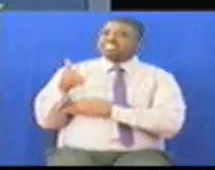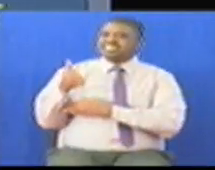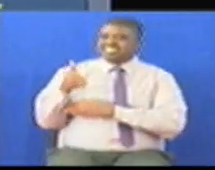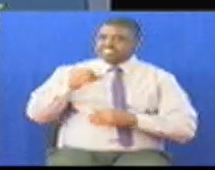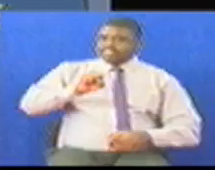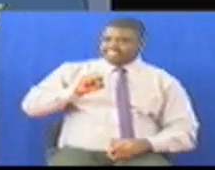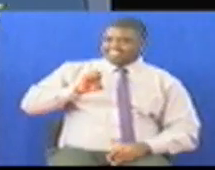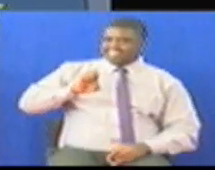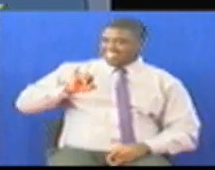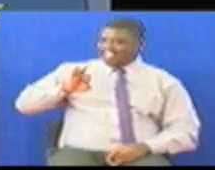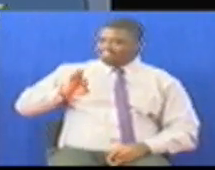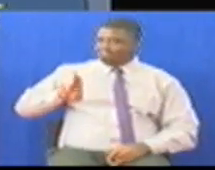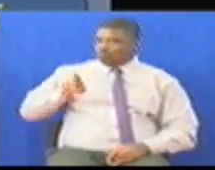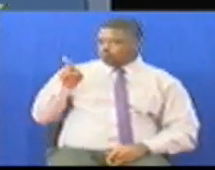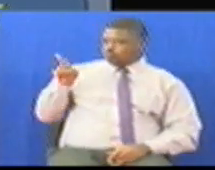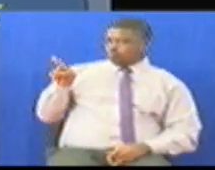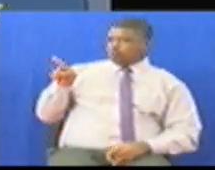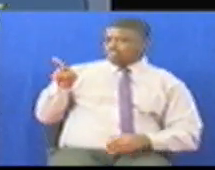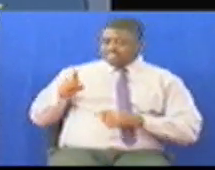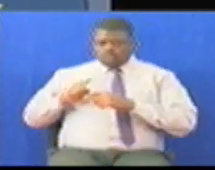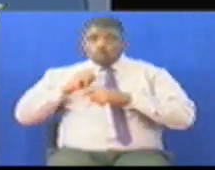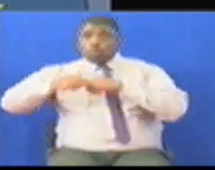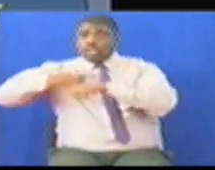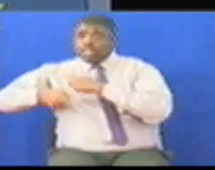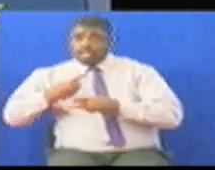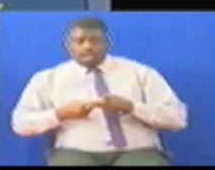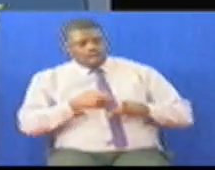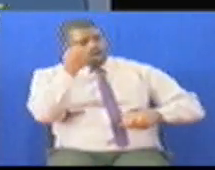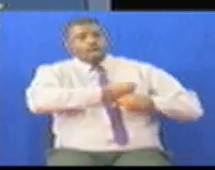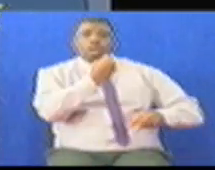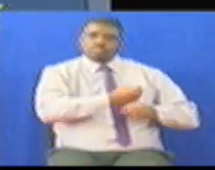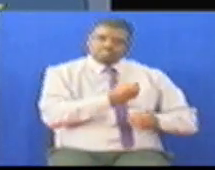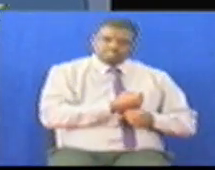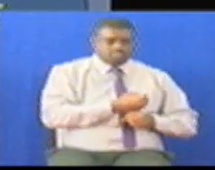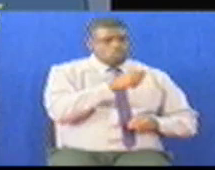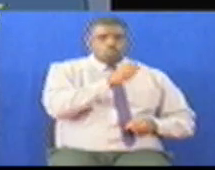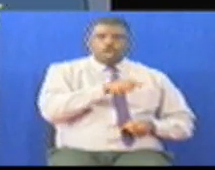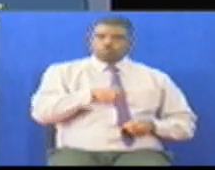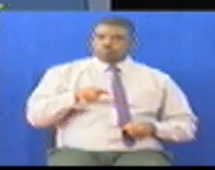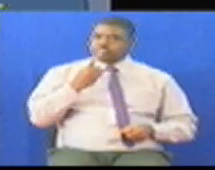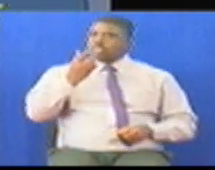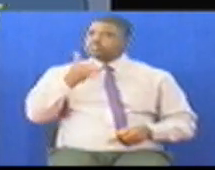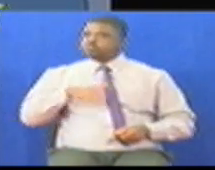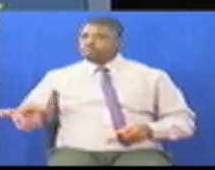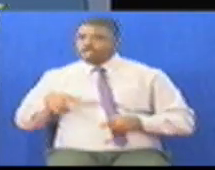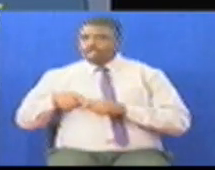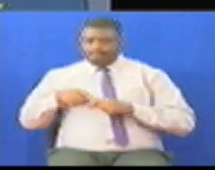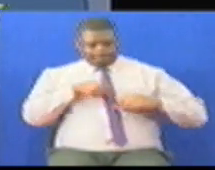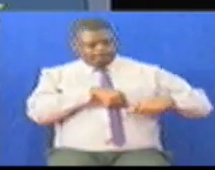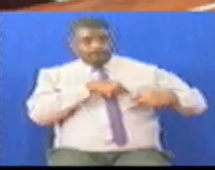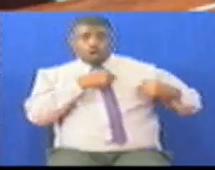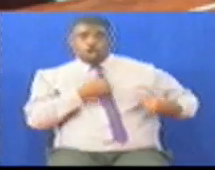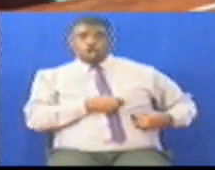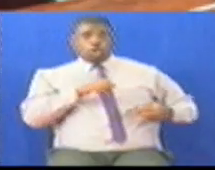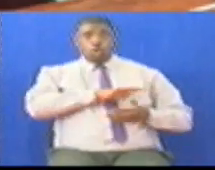Mapinduzi Zanzibar, kwa kuendelea kuwatumikia wananchi wa Zanzibar kwa moyo wake wote